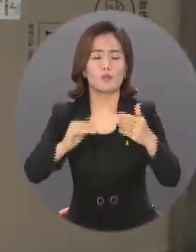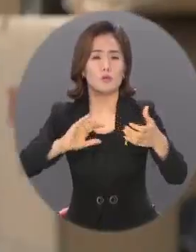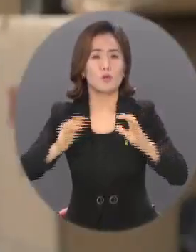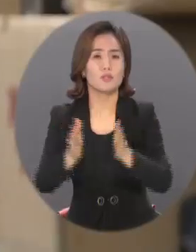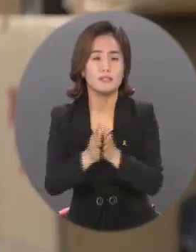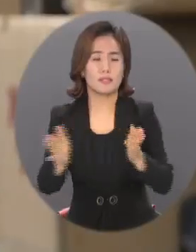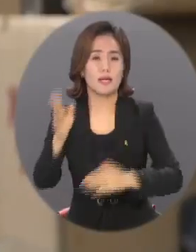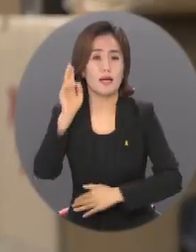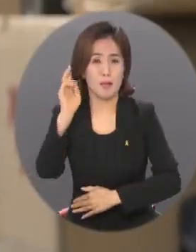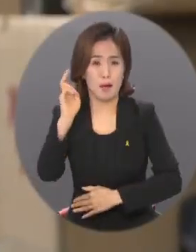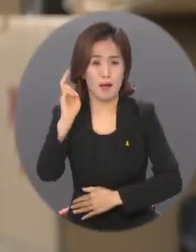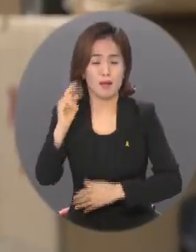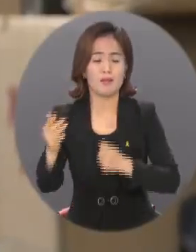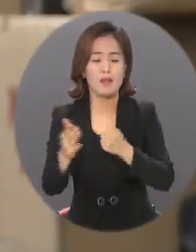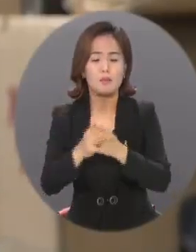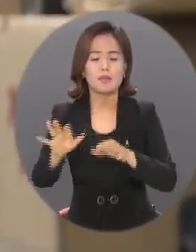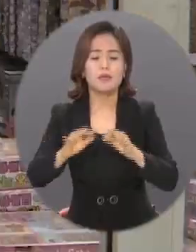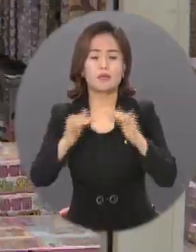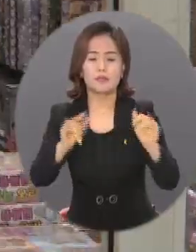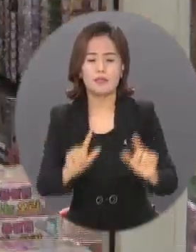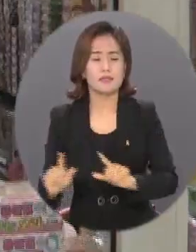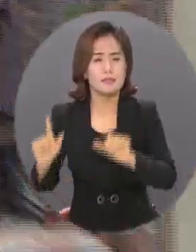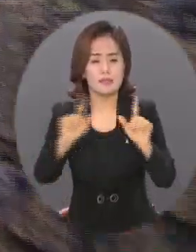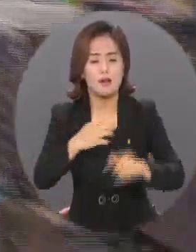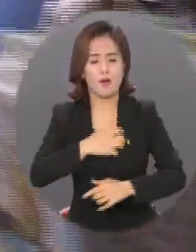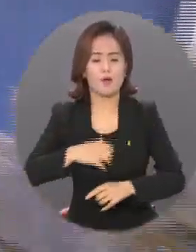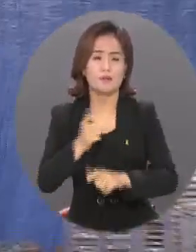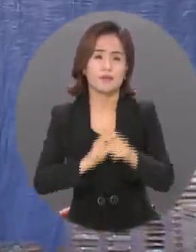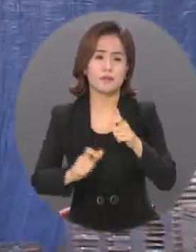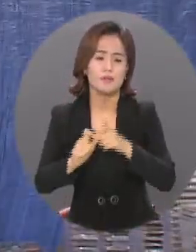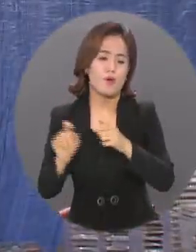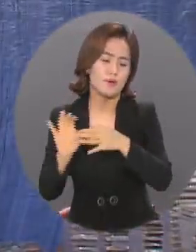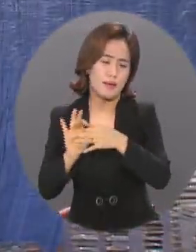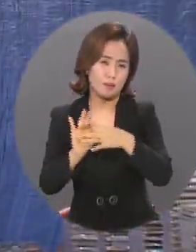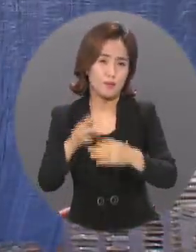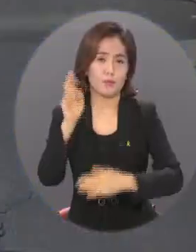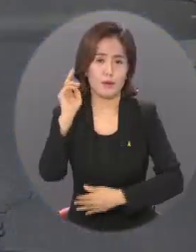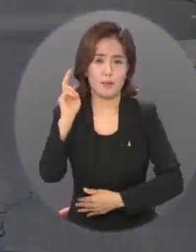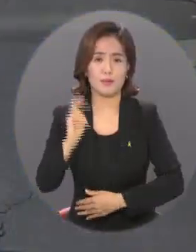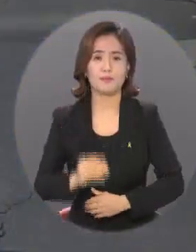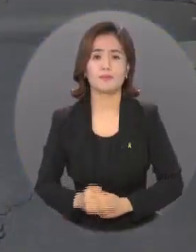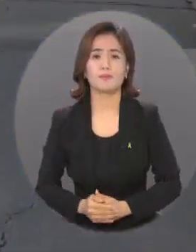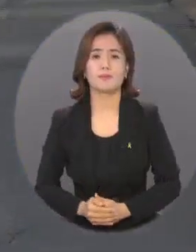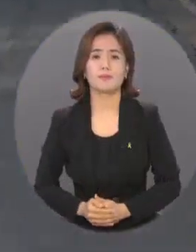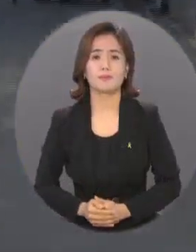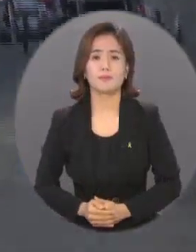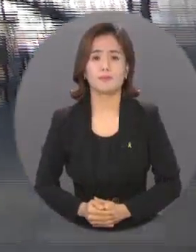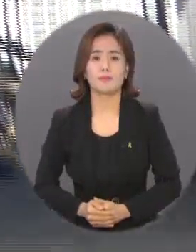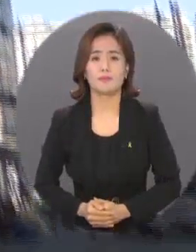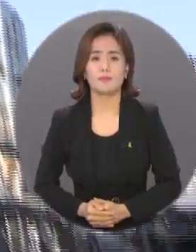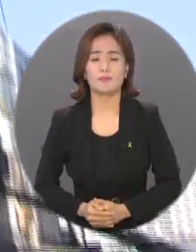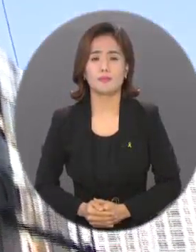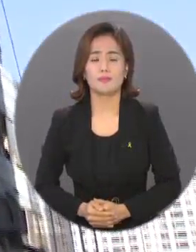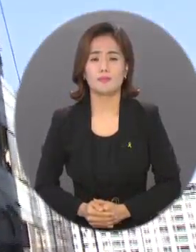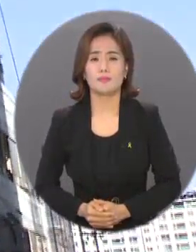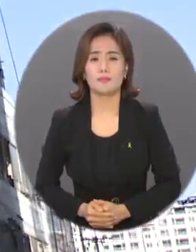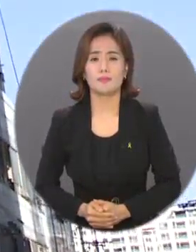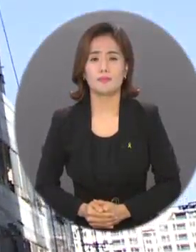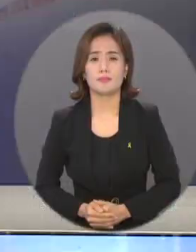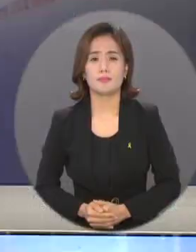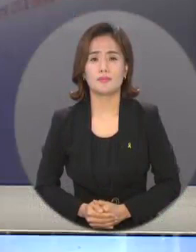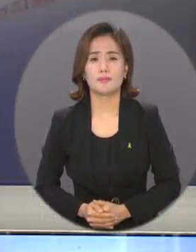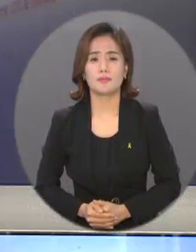논의가 시작될 걸로 보여 상인들의 생업 걱정은 당분간 계속될 전망입니다. MBC 뉴스 임지은입니다.